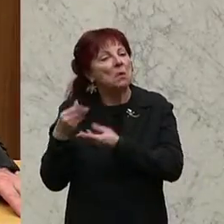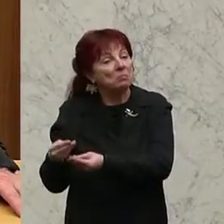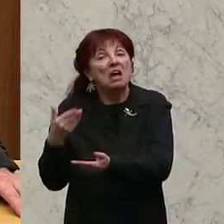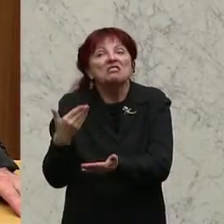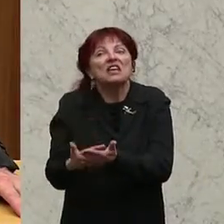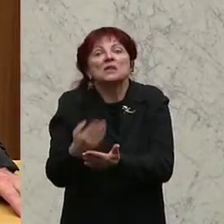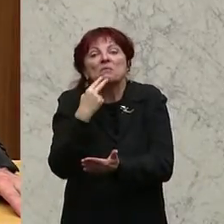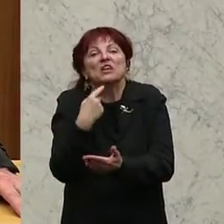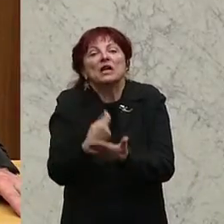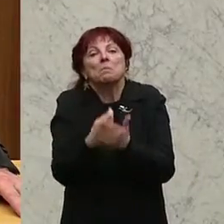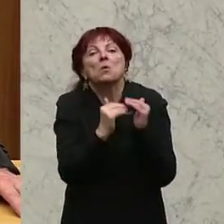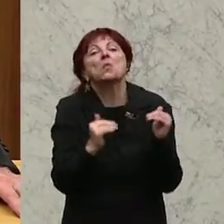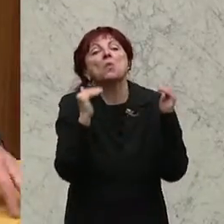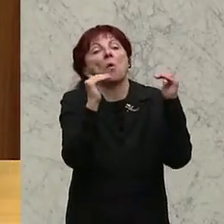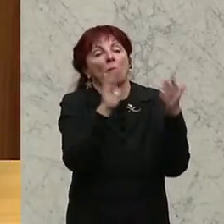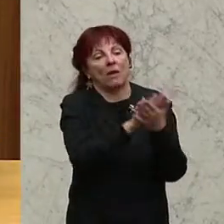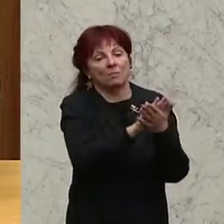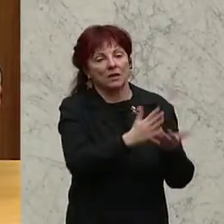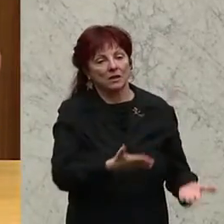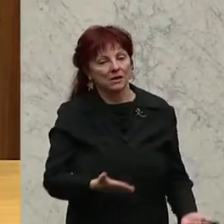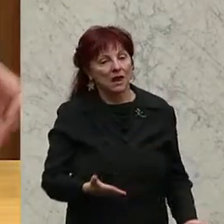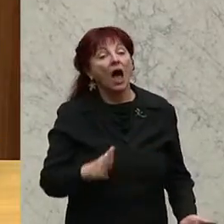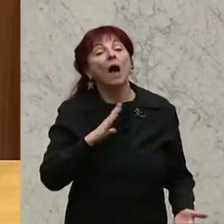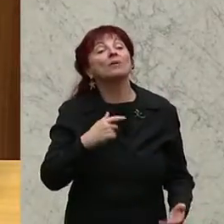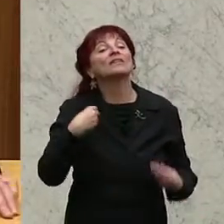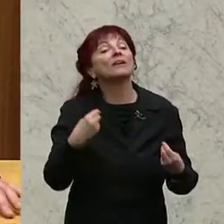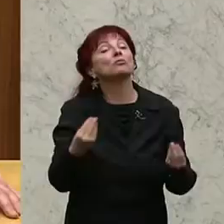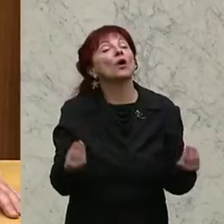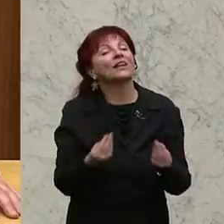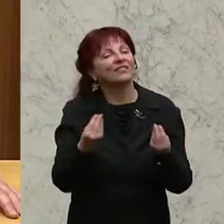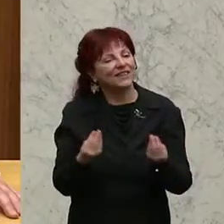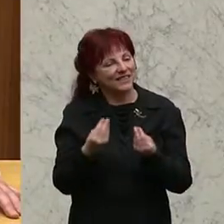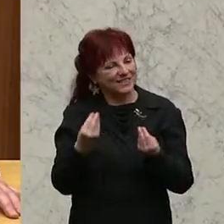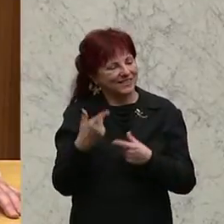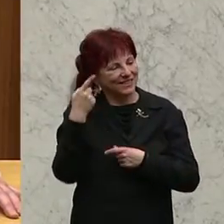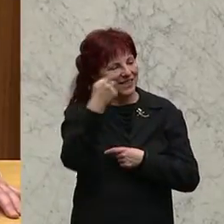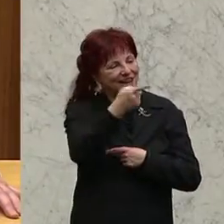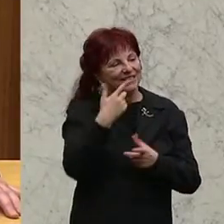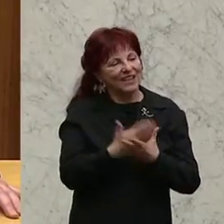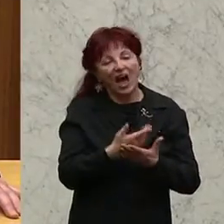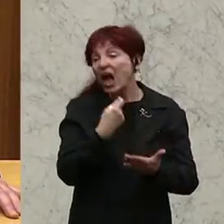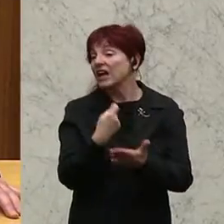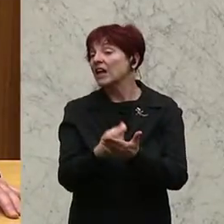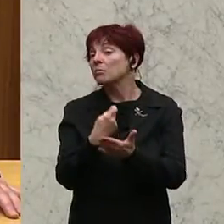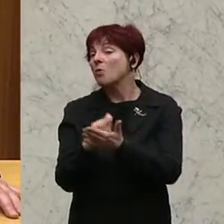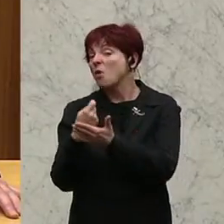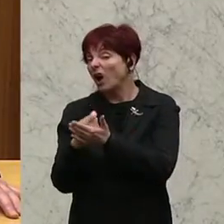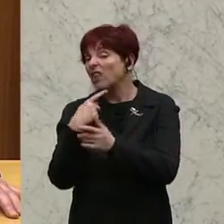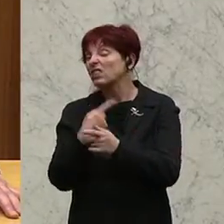es gibt ja sozusagen noch eine Zusatzfacette. In Wirklichkeit dienen die Gebühren als eine Art Cash-Cow fürs allgemeine